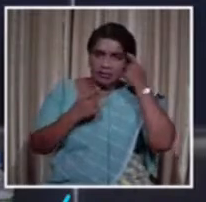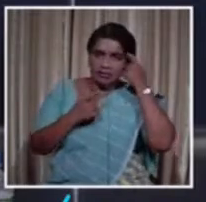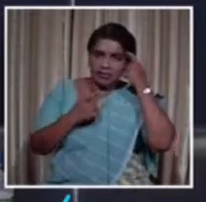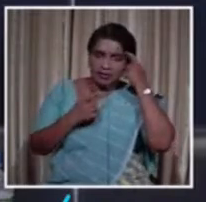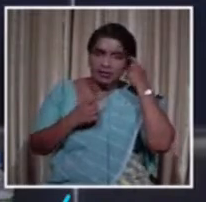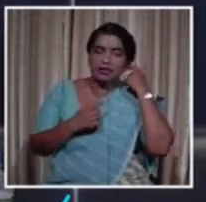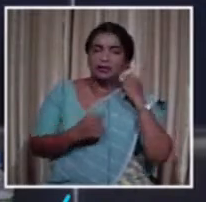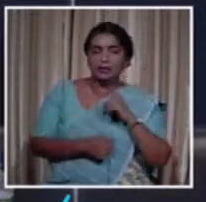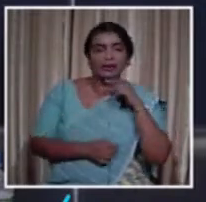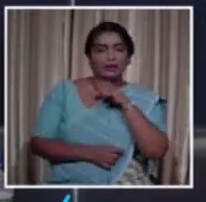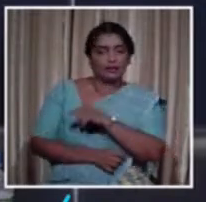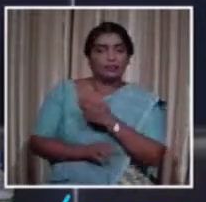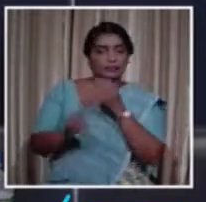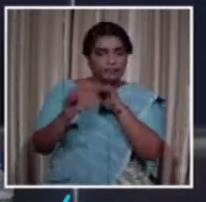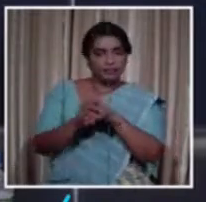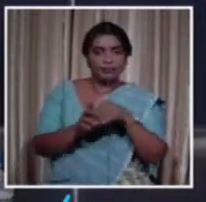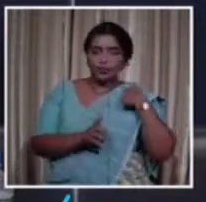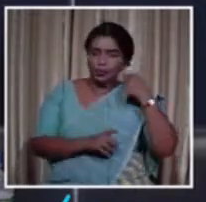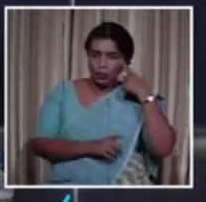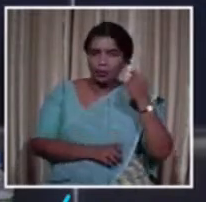ගැන ඒ අය එතන මේව කරයි